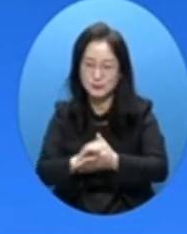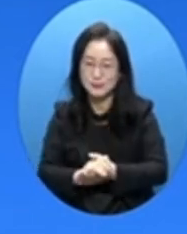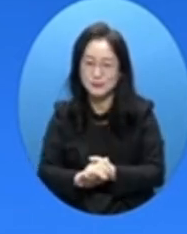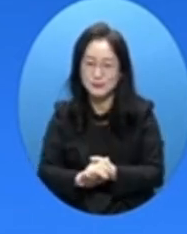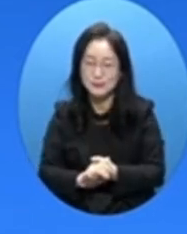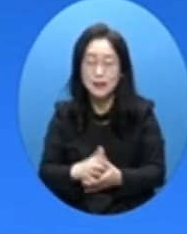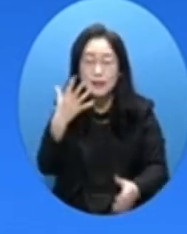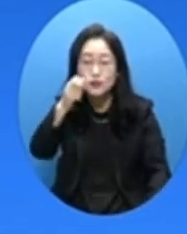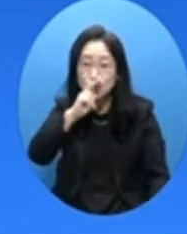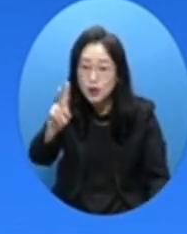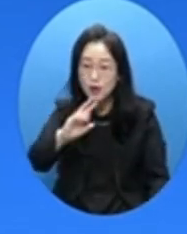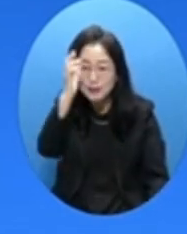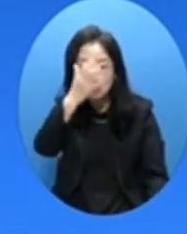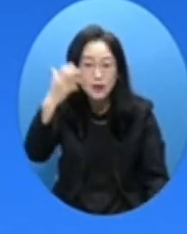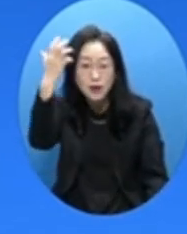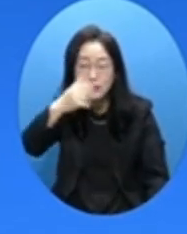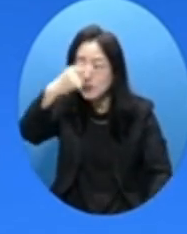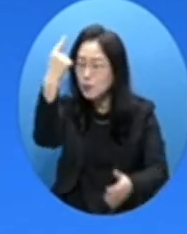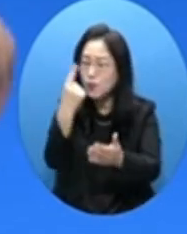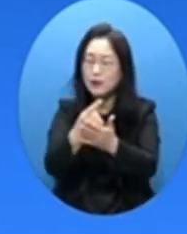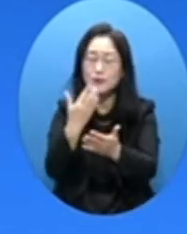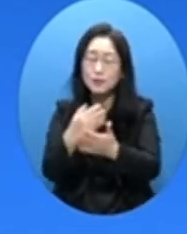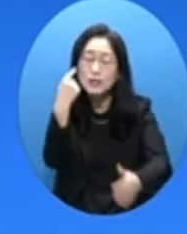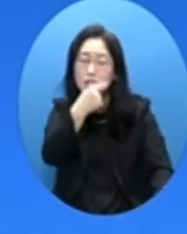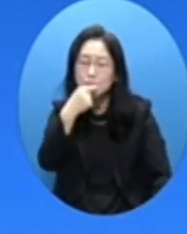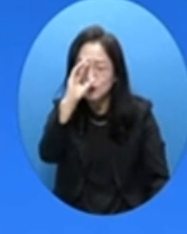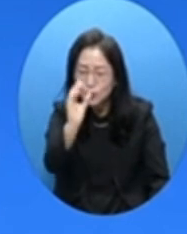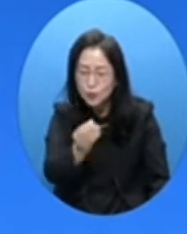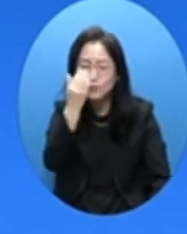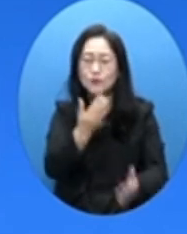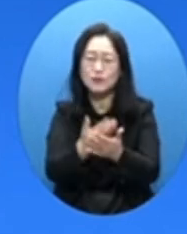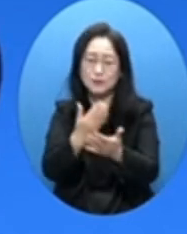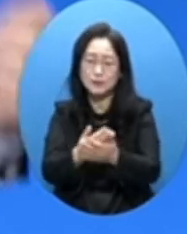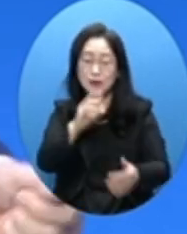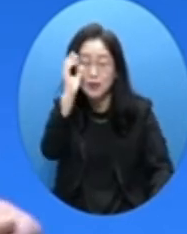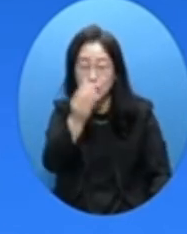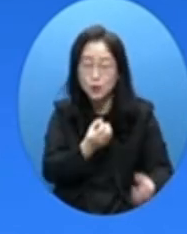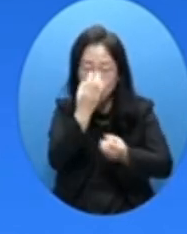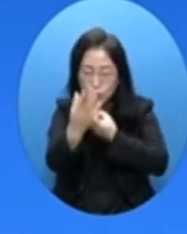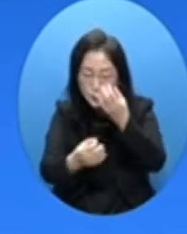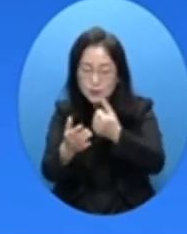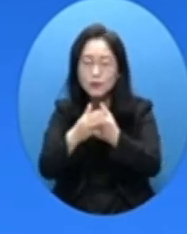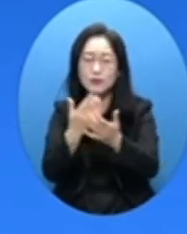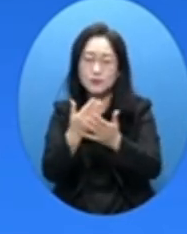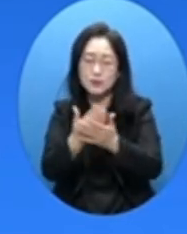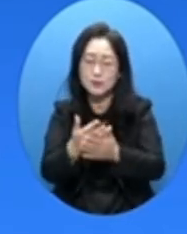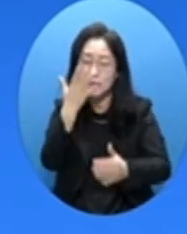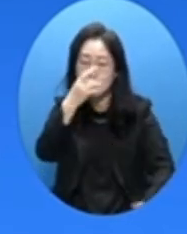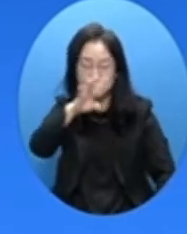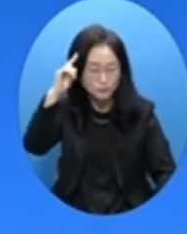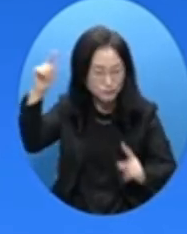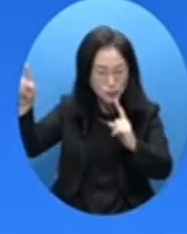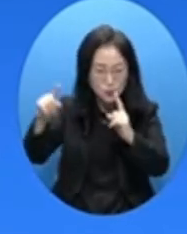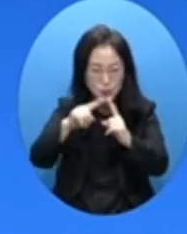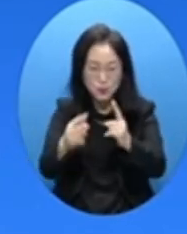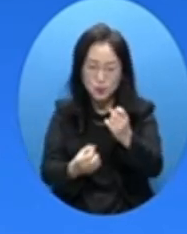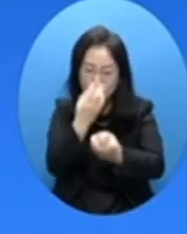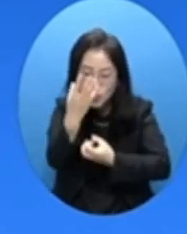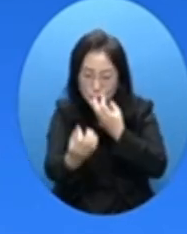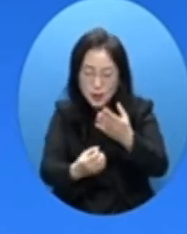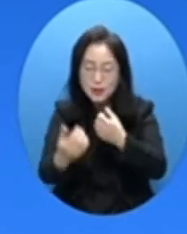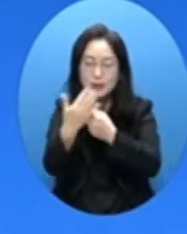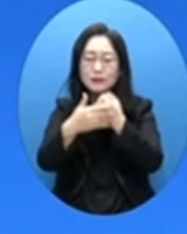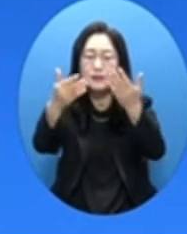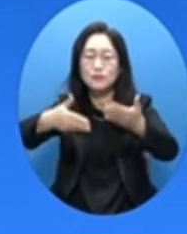주여 우리의 성령님하여서 우리에게 우리 입술이 거룩해지게 하여 주시고 거룩한 고백을 하게 하여 역시고 절대 근데 고백을 하는 우리 못